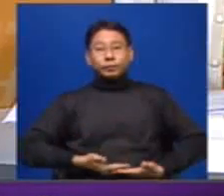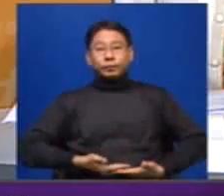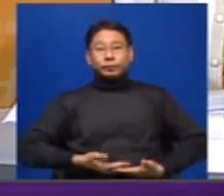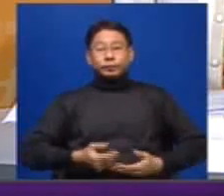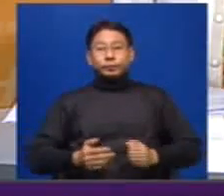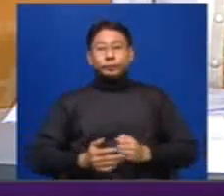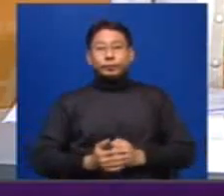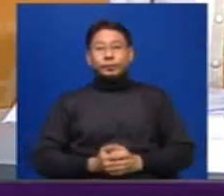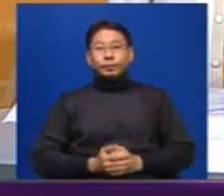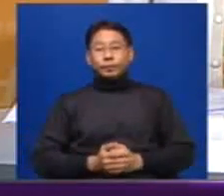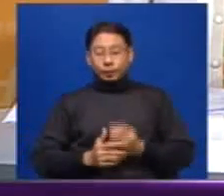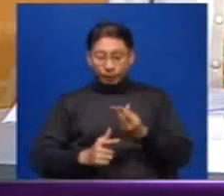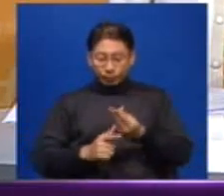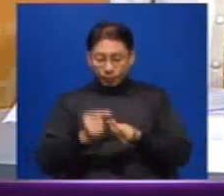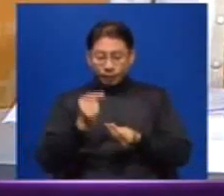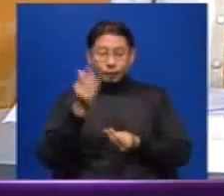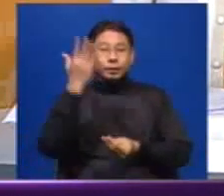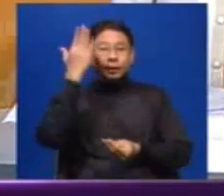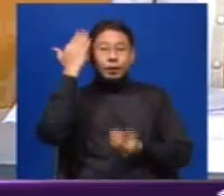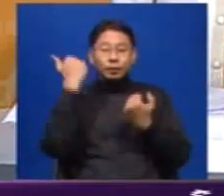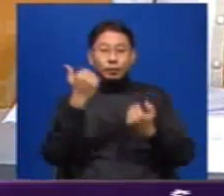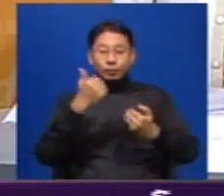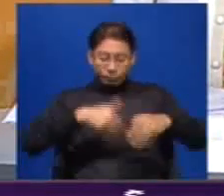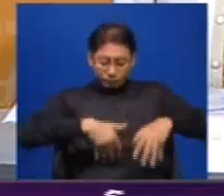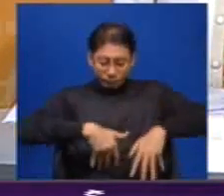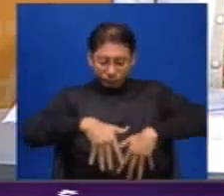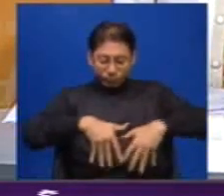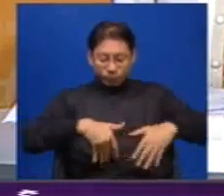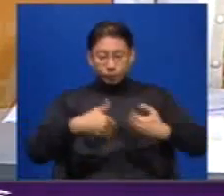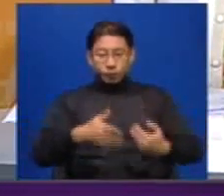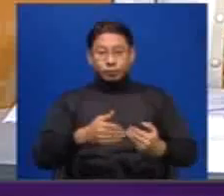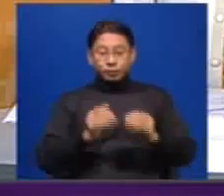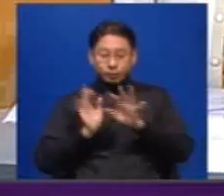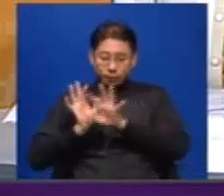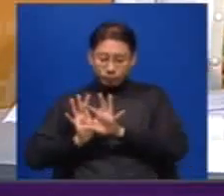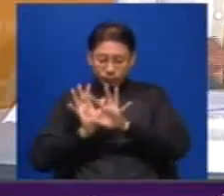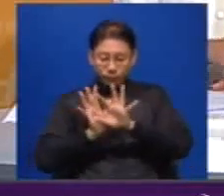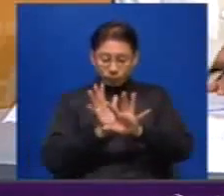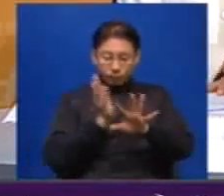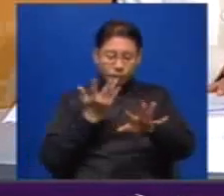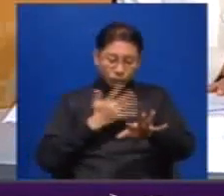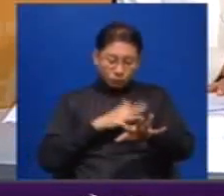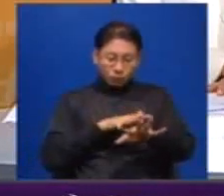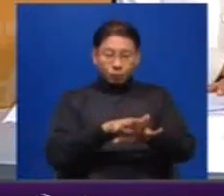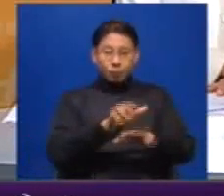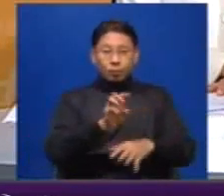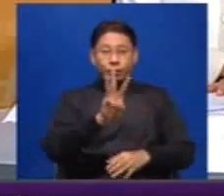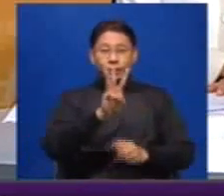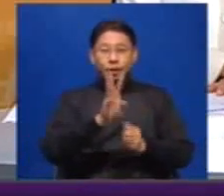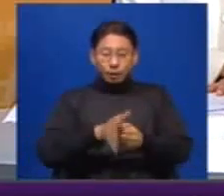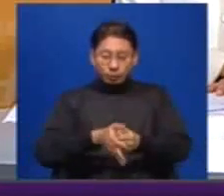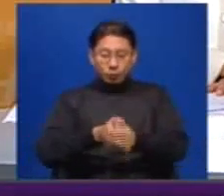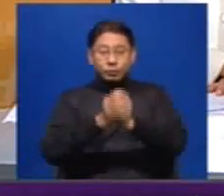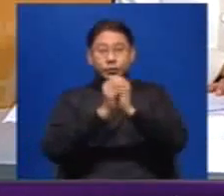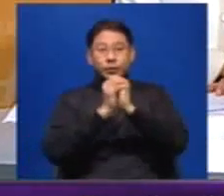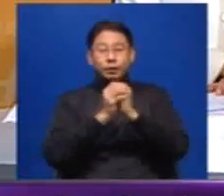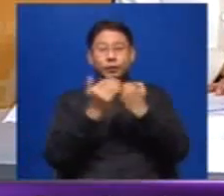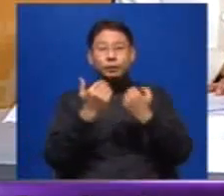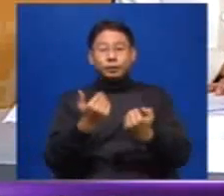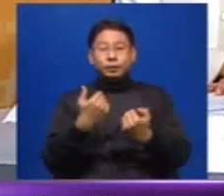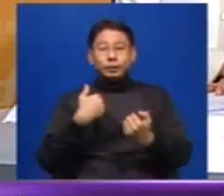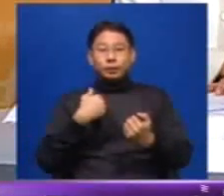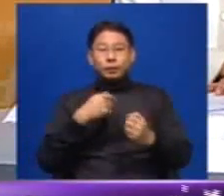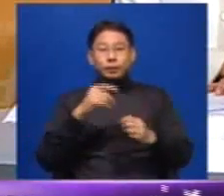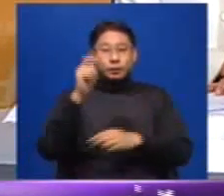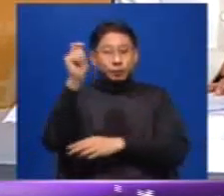ซึ่งตลอดช่วงสัปดาห์ที่ผ่านมานะคะบรรดาพุทธศาสนิกชนก็หลั่งไหลไปร่วมพิธีในวันวิสาขาบูชาที่บริเวณมณฑลพิ